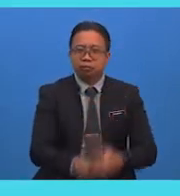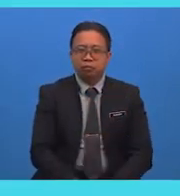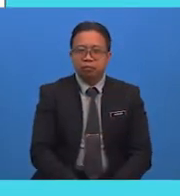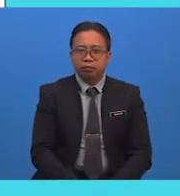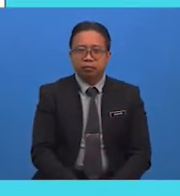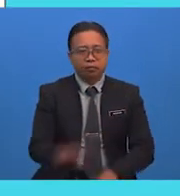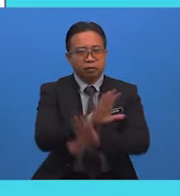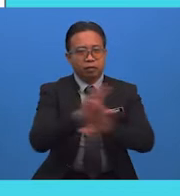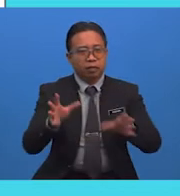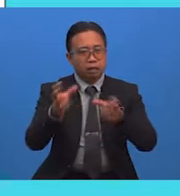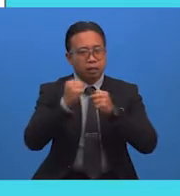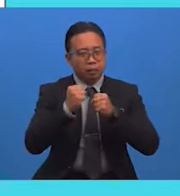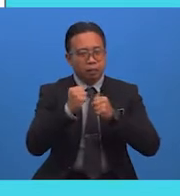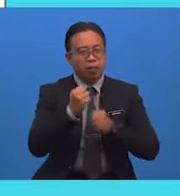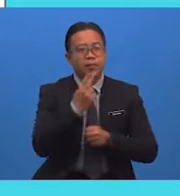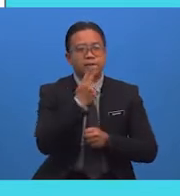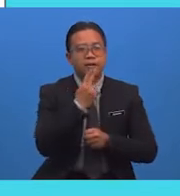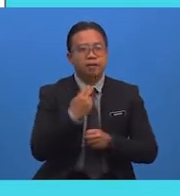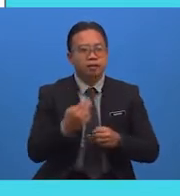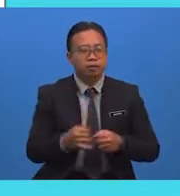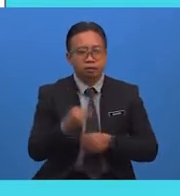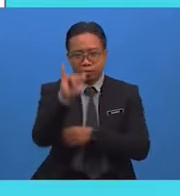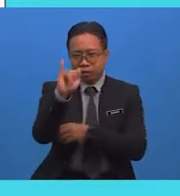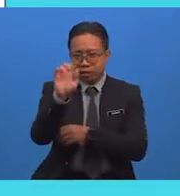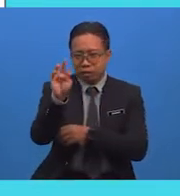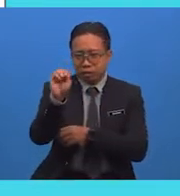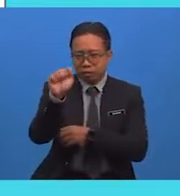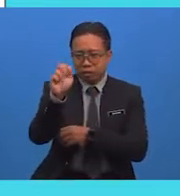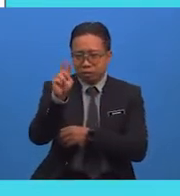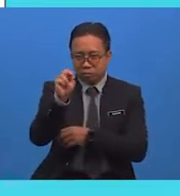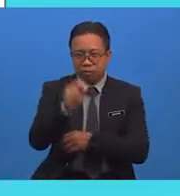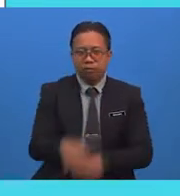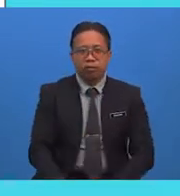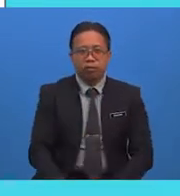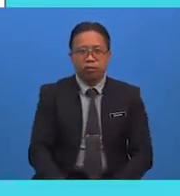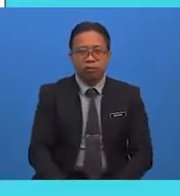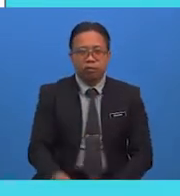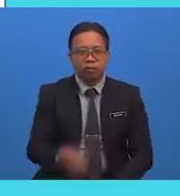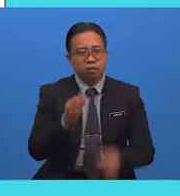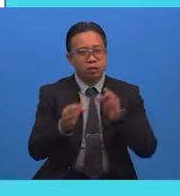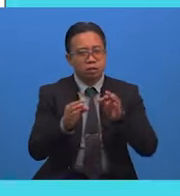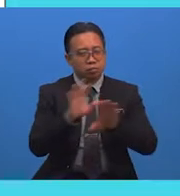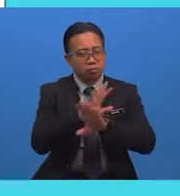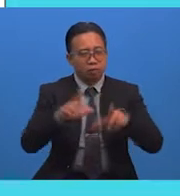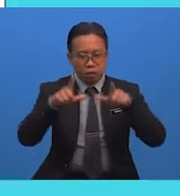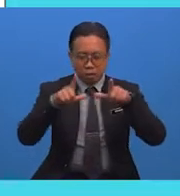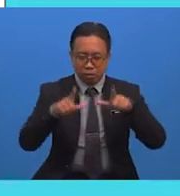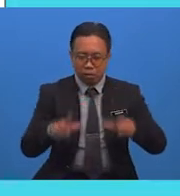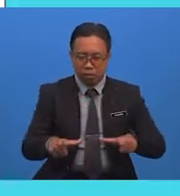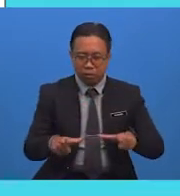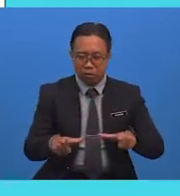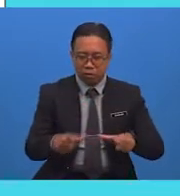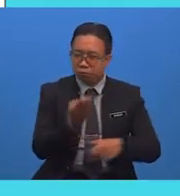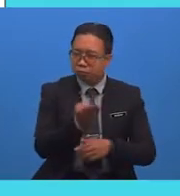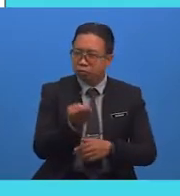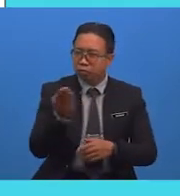tidak mendapat kemanisan iman. Sebagai contoh, jika kita tidak meletakkan keutamaan sesuatu